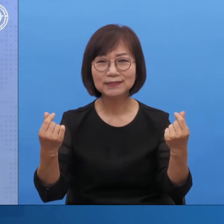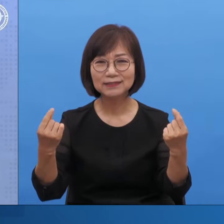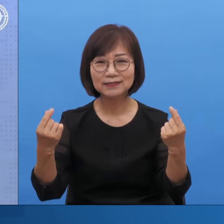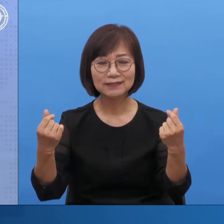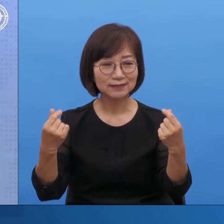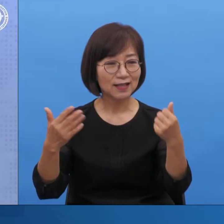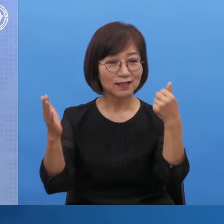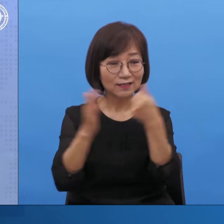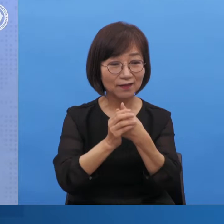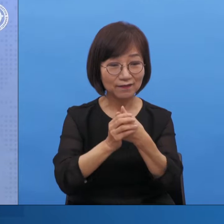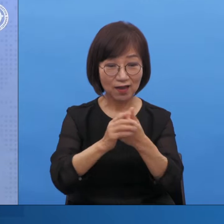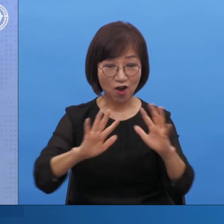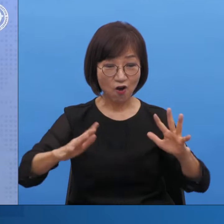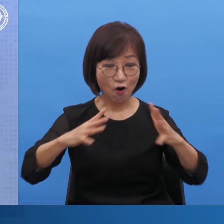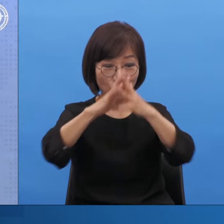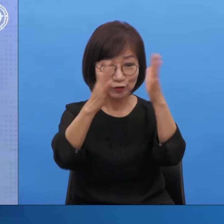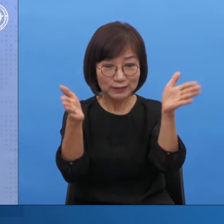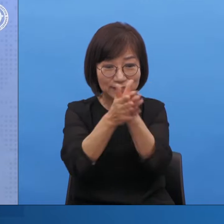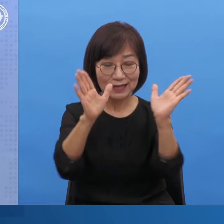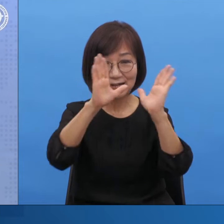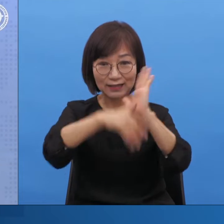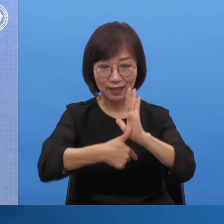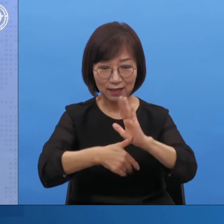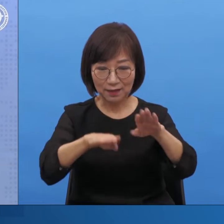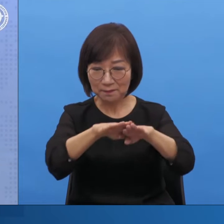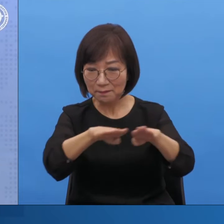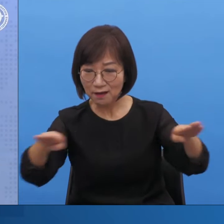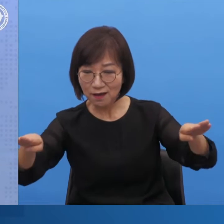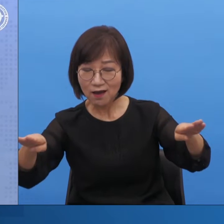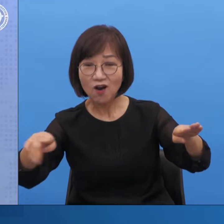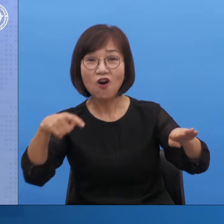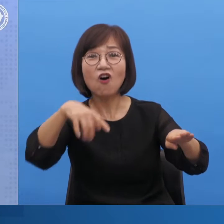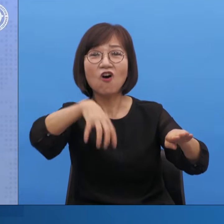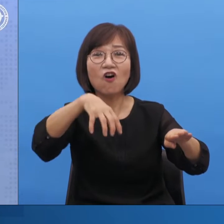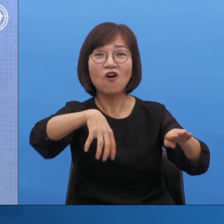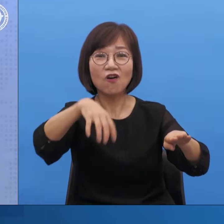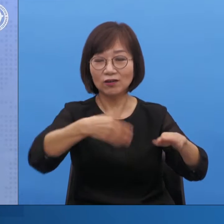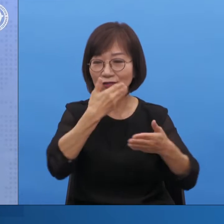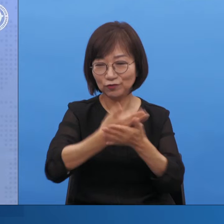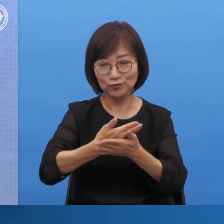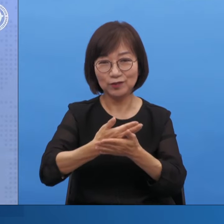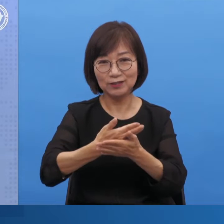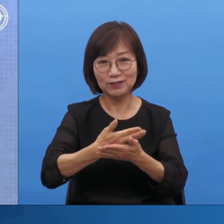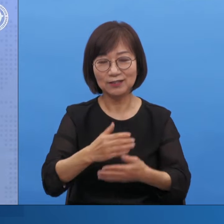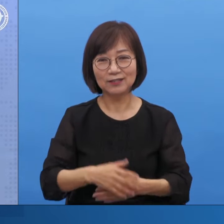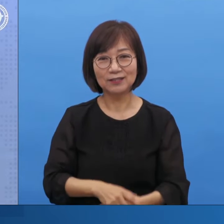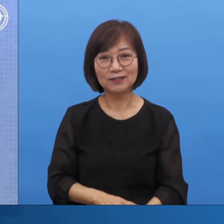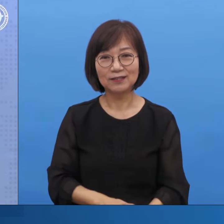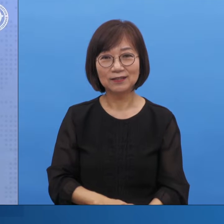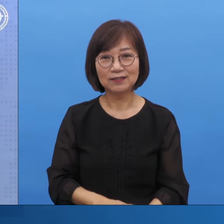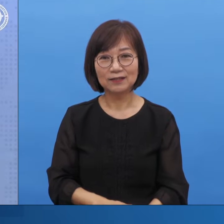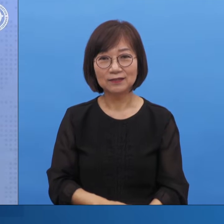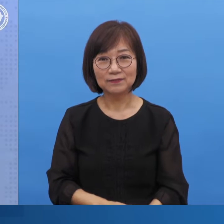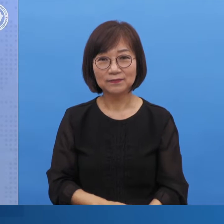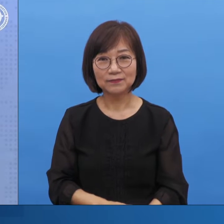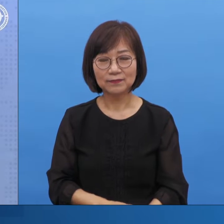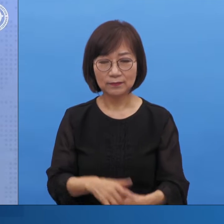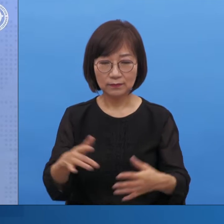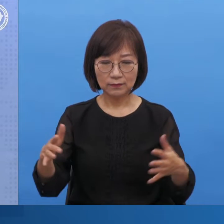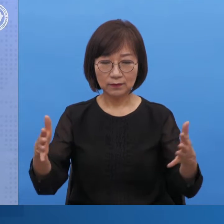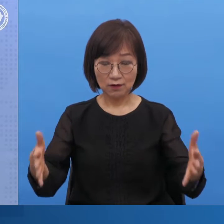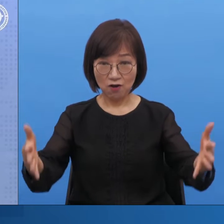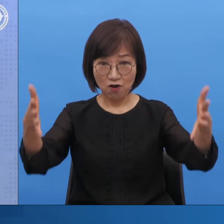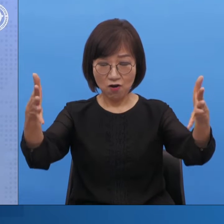것이냐 하는 겁니다. Your life is just like a construction, and so what kind of foundation will you construct your life on? 그 건축물이